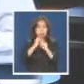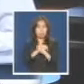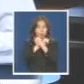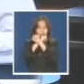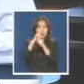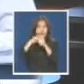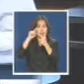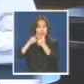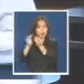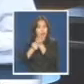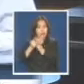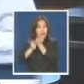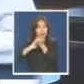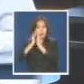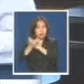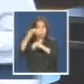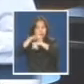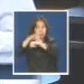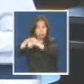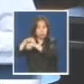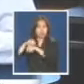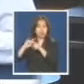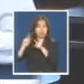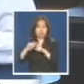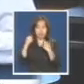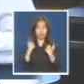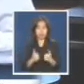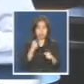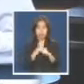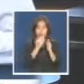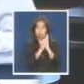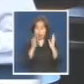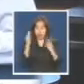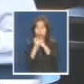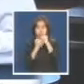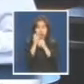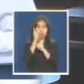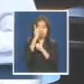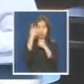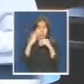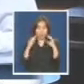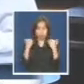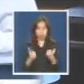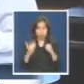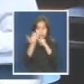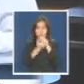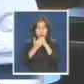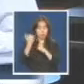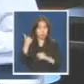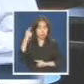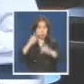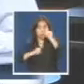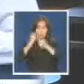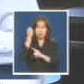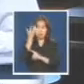ญหายาเสพติดพยายามทำอย่างครบวงจร2ปีกว่าๆที่ผ่านมานั้นตัวเลขของการปราบปรามก็สูงมากนะครับซึ่งส่วนหนึ่งก็เป็น